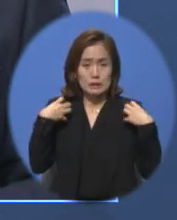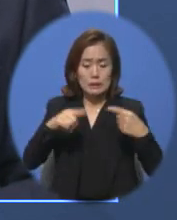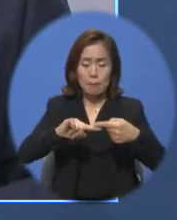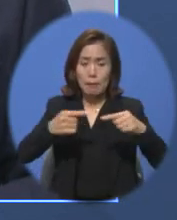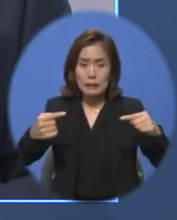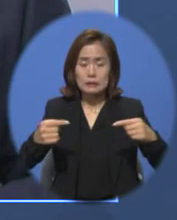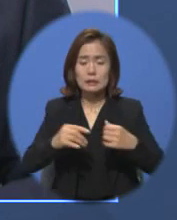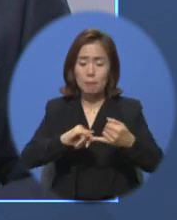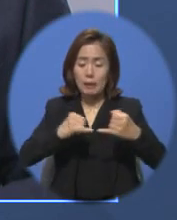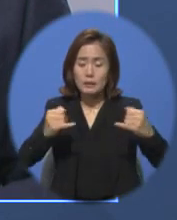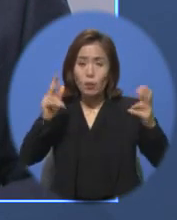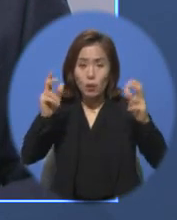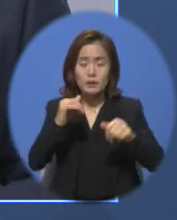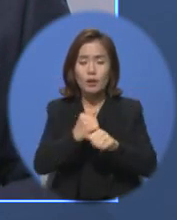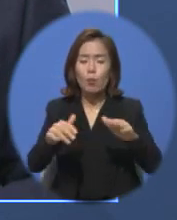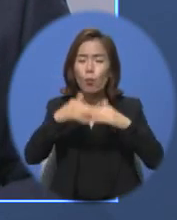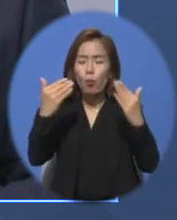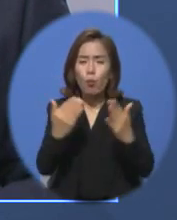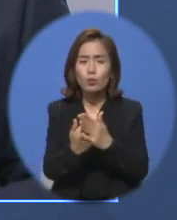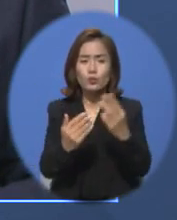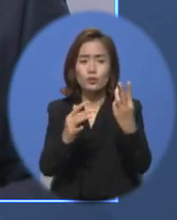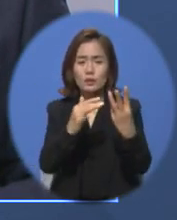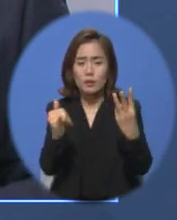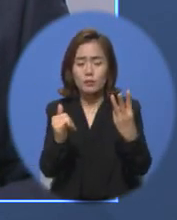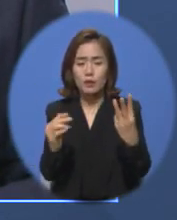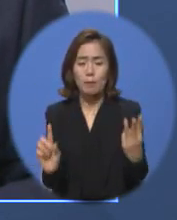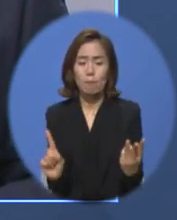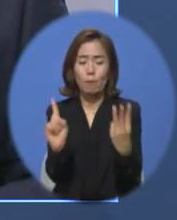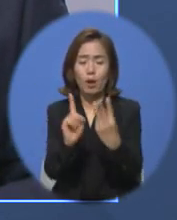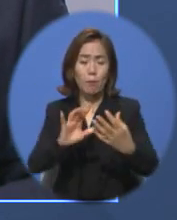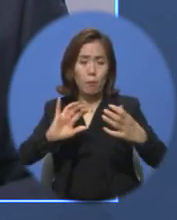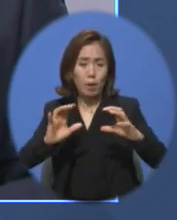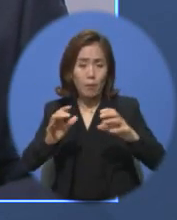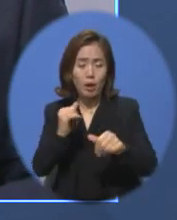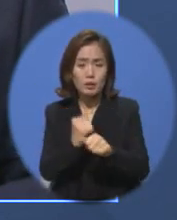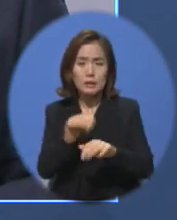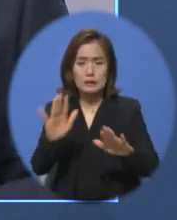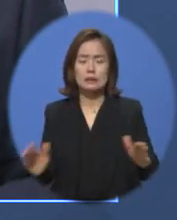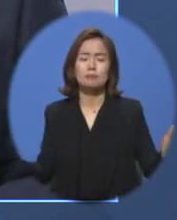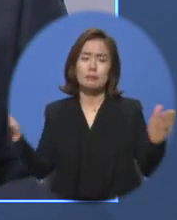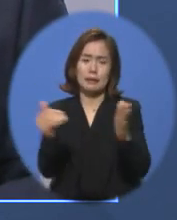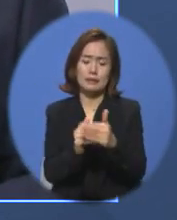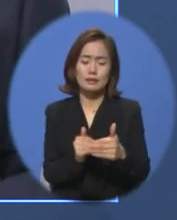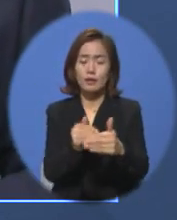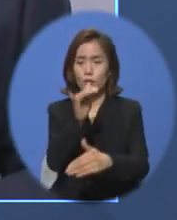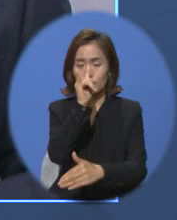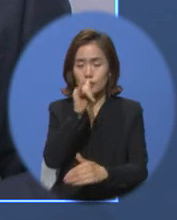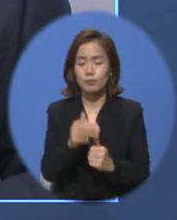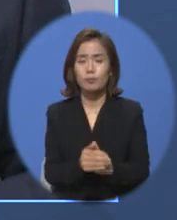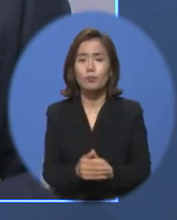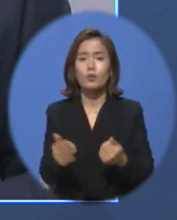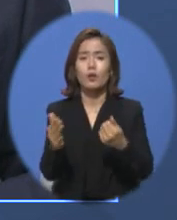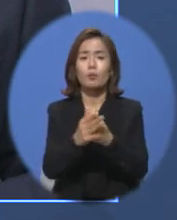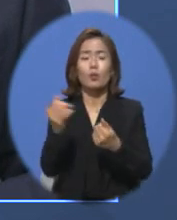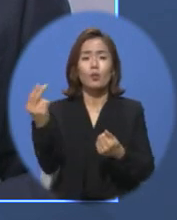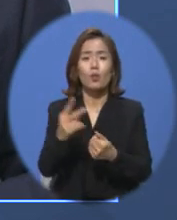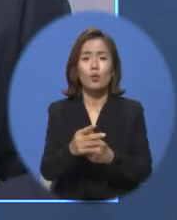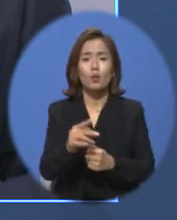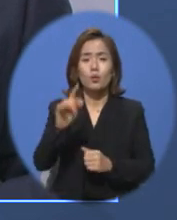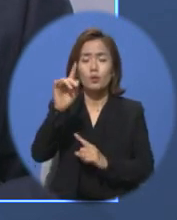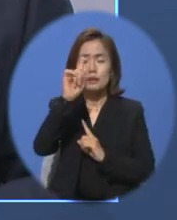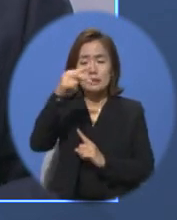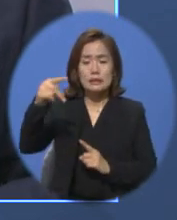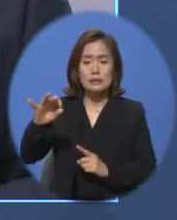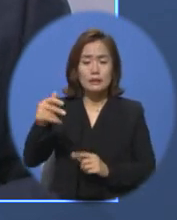제사무실과시, 그리고공장관계자들간의물밑대화를통해이러한결과에도달하게되었습니다.그리고